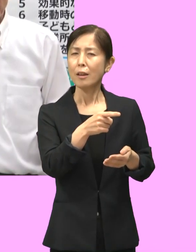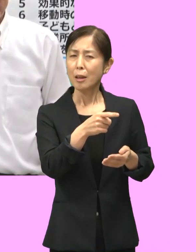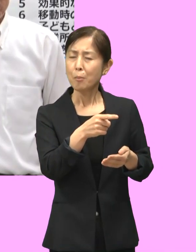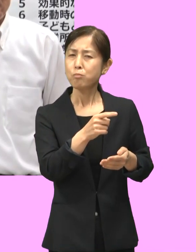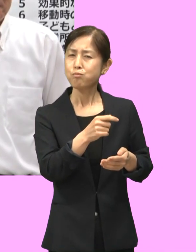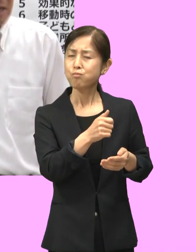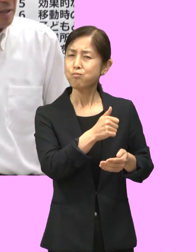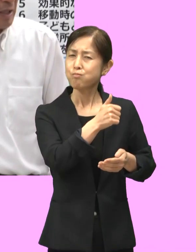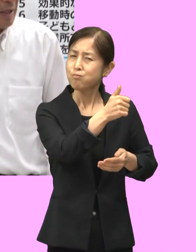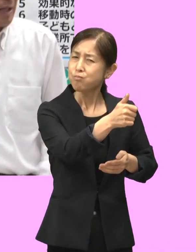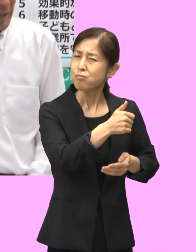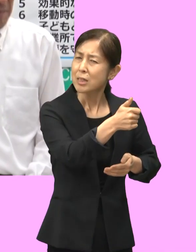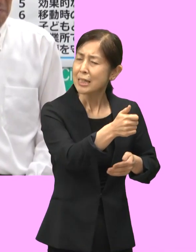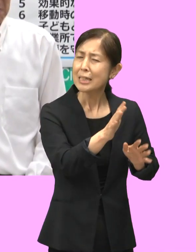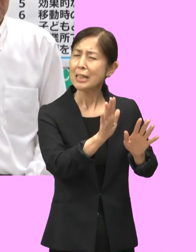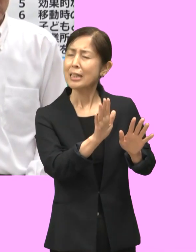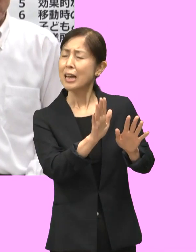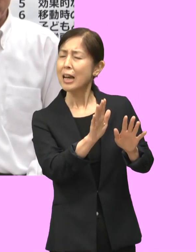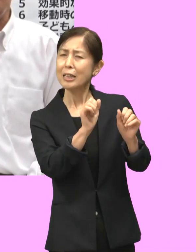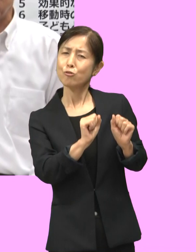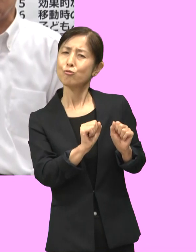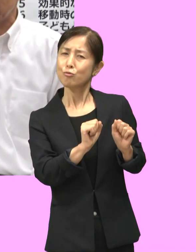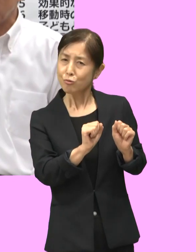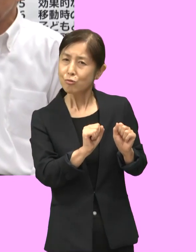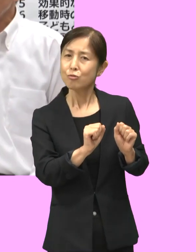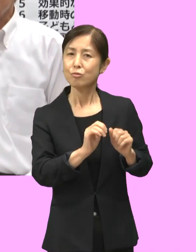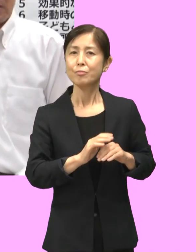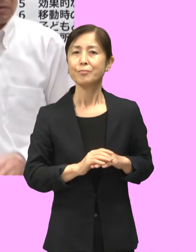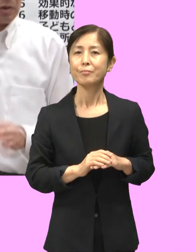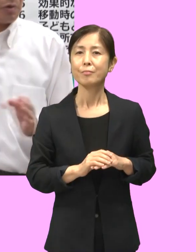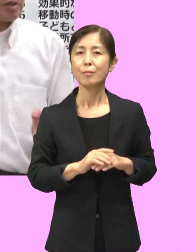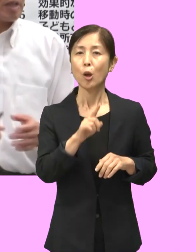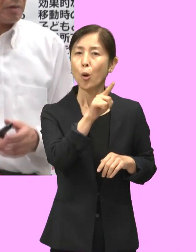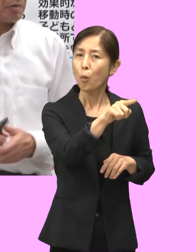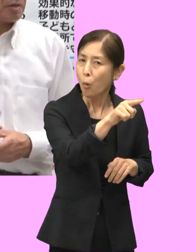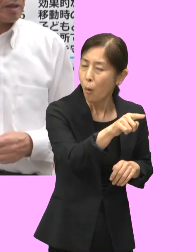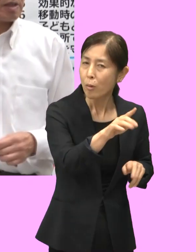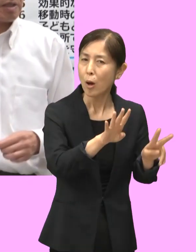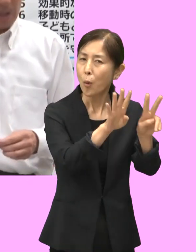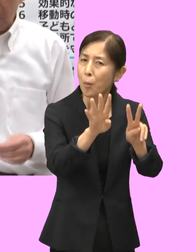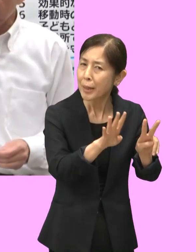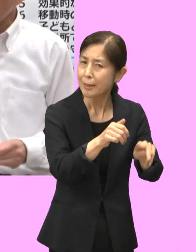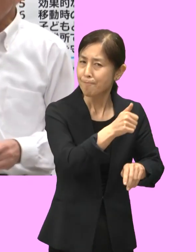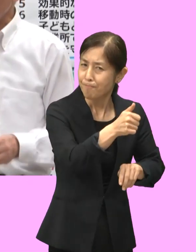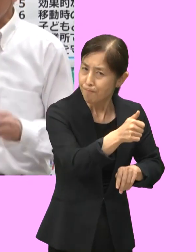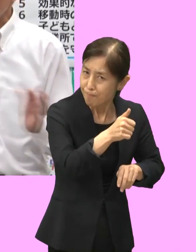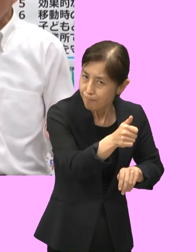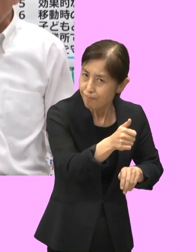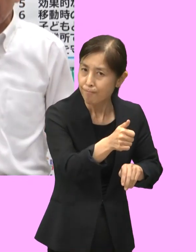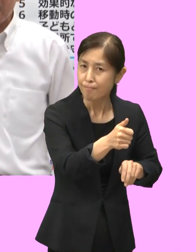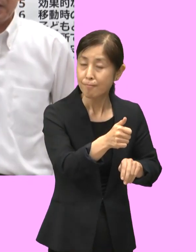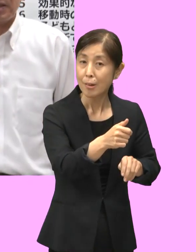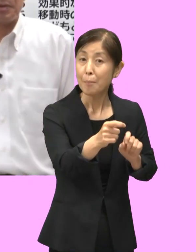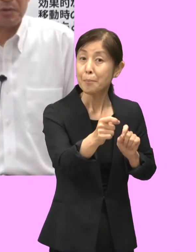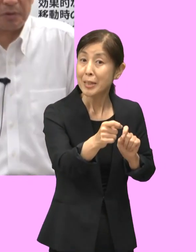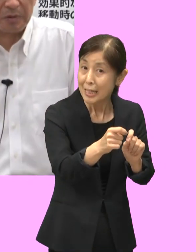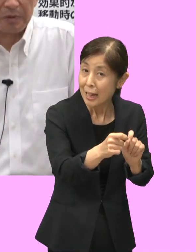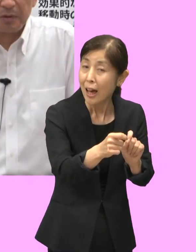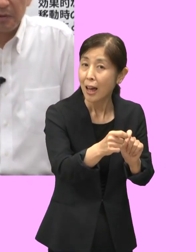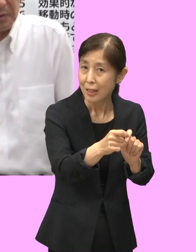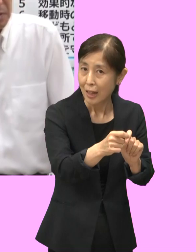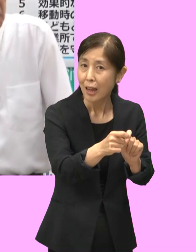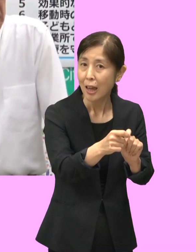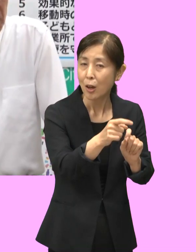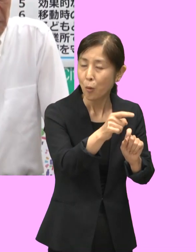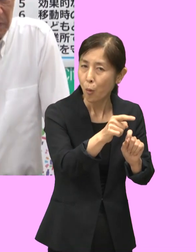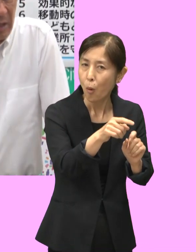こう使いたがらない、そういう方もいらっしゃるわけですが、そちらを大いに活用していただいて、身近で、